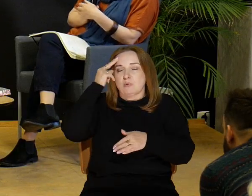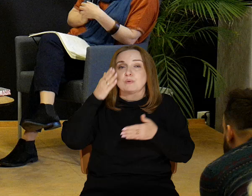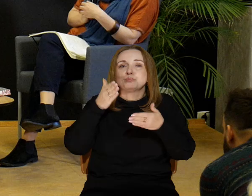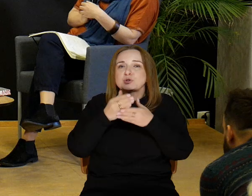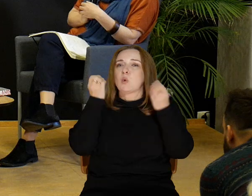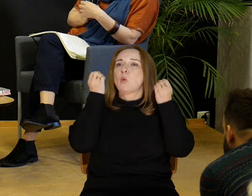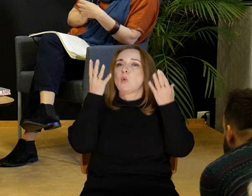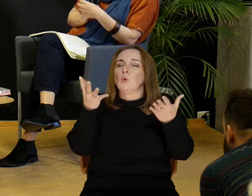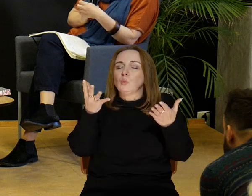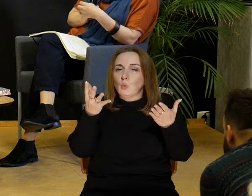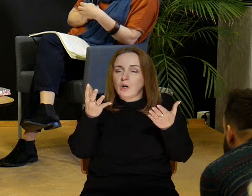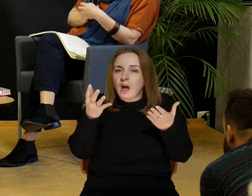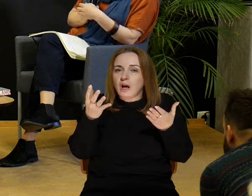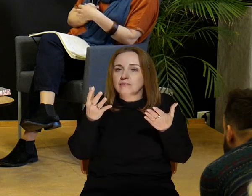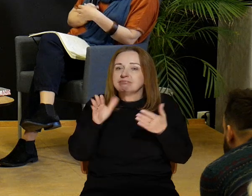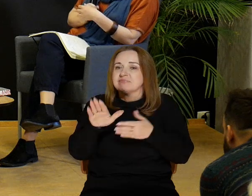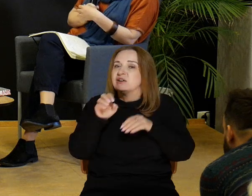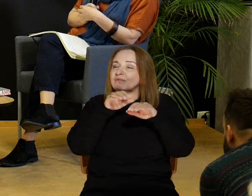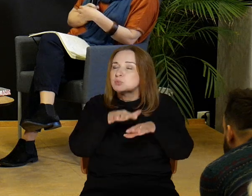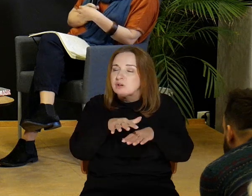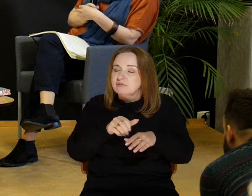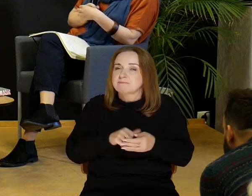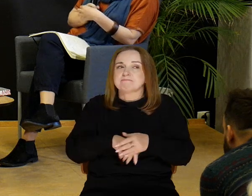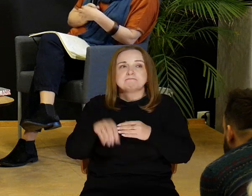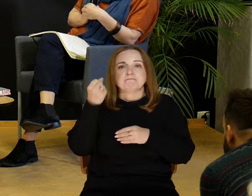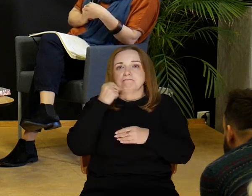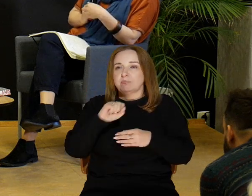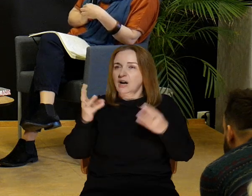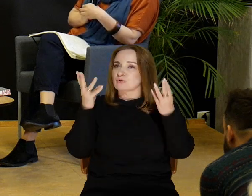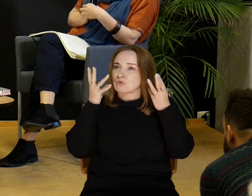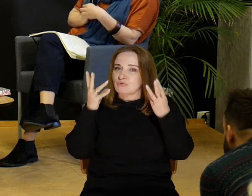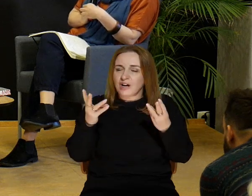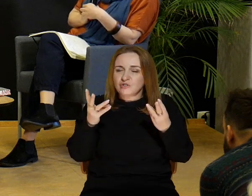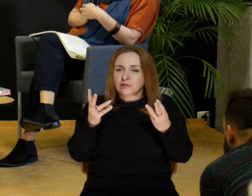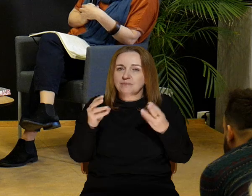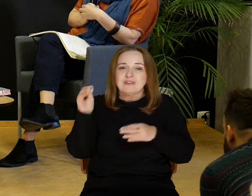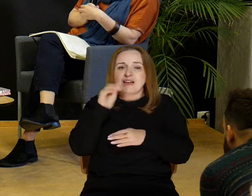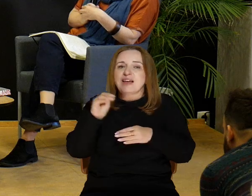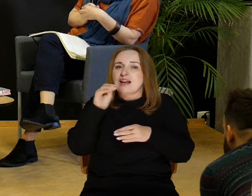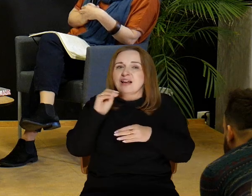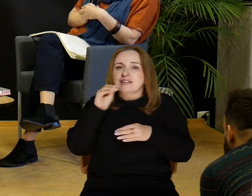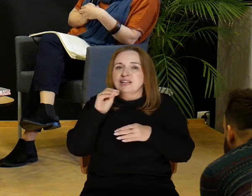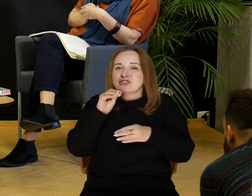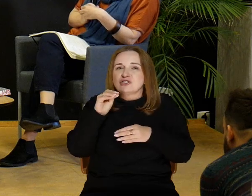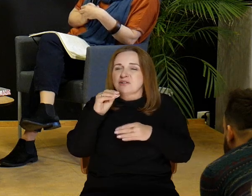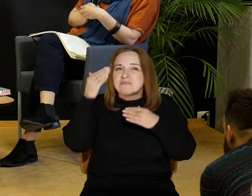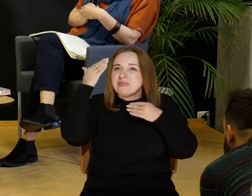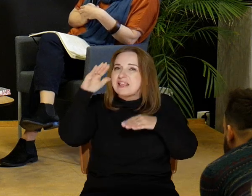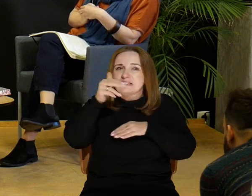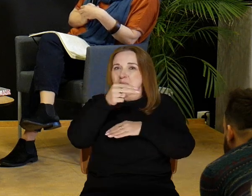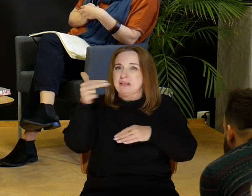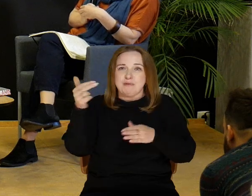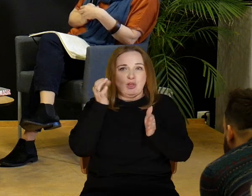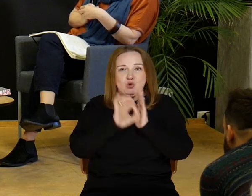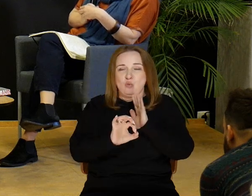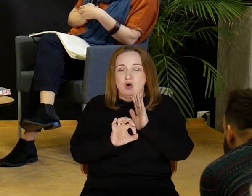kulturę, Michale. Myślę, że to jest coś bardzo ważnego, o czym jeszcze jakby niedostatecznie dużo wiemy i nie mamy